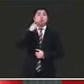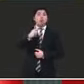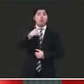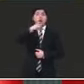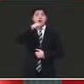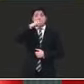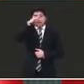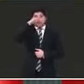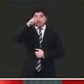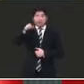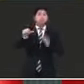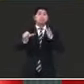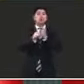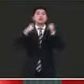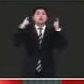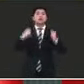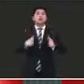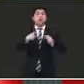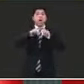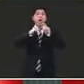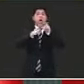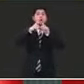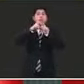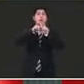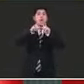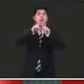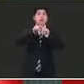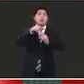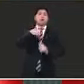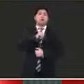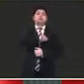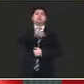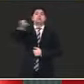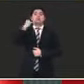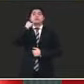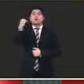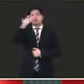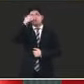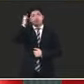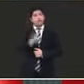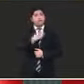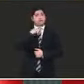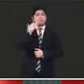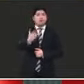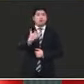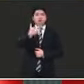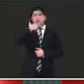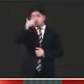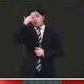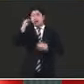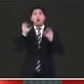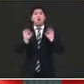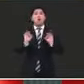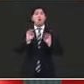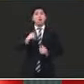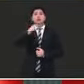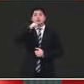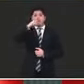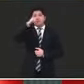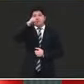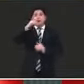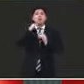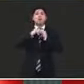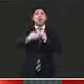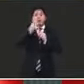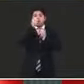Kazakistan'ın başkenti asana'ya bir ziyaretimiz olacak Cuma günü Zeytinburnu millet